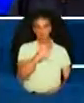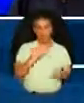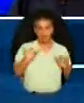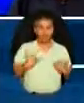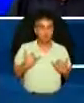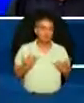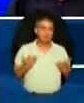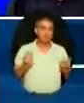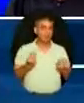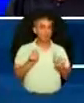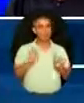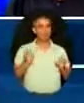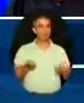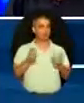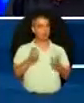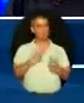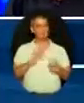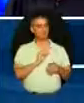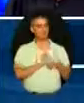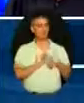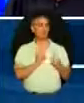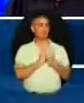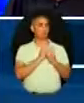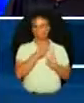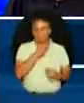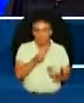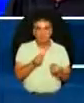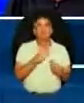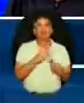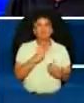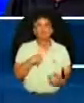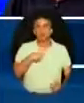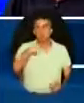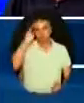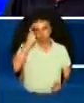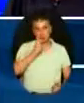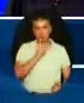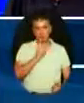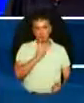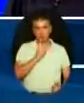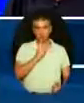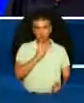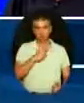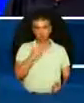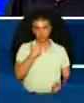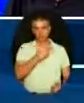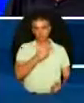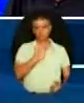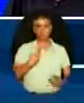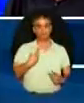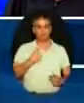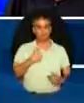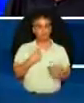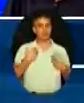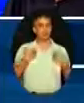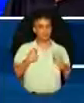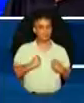עכשיו, הדבר הקל והזמין ביותר, זאת ועוד כשאנחנו יודעים שהשבק, כוחות הביטחון,